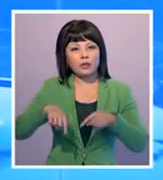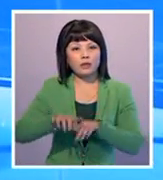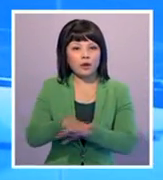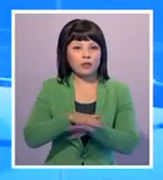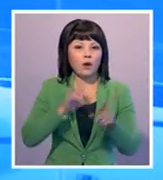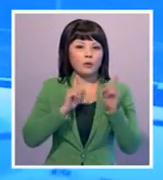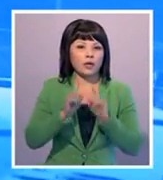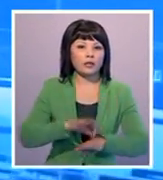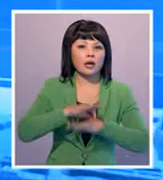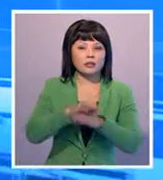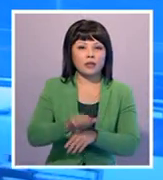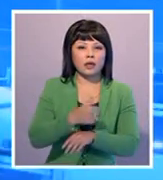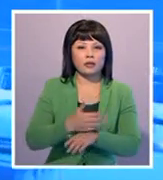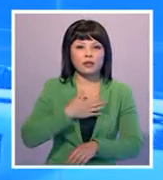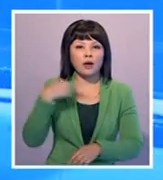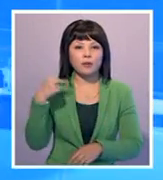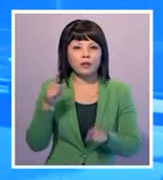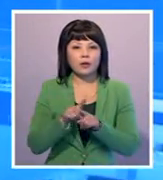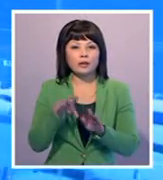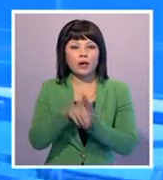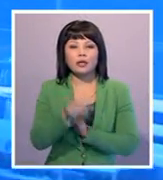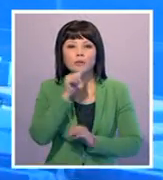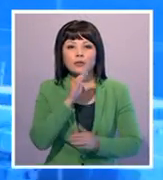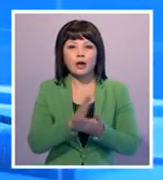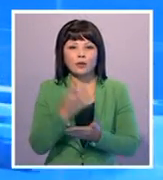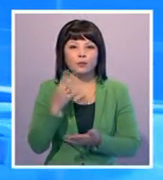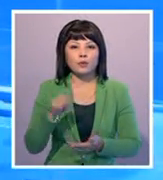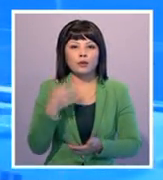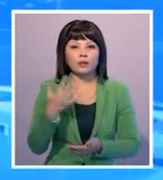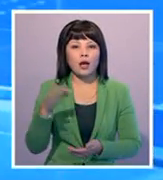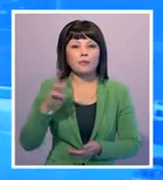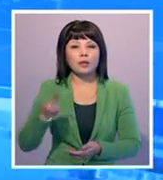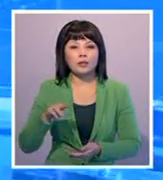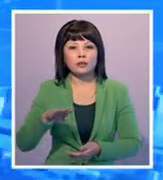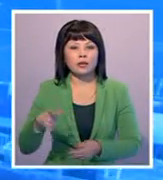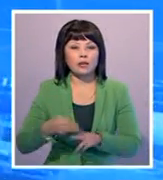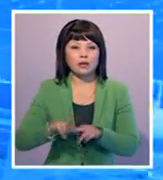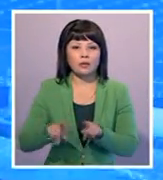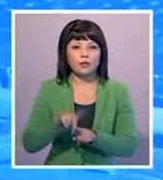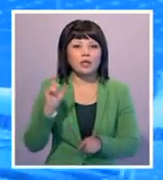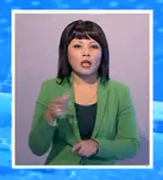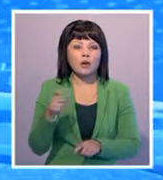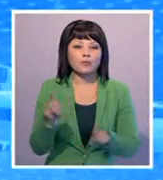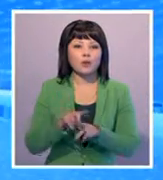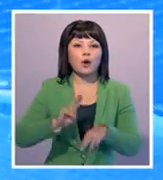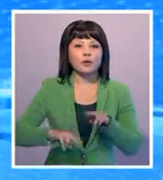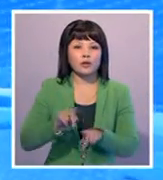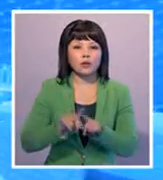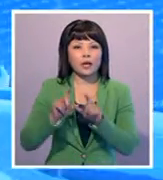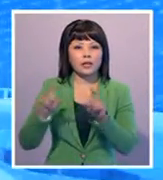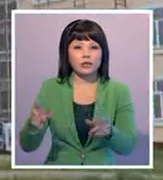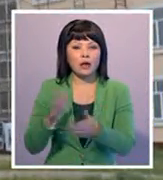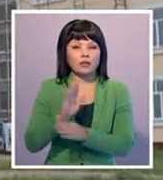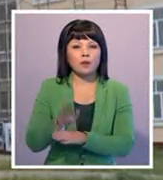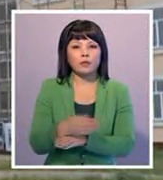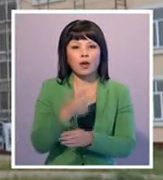отырысында бұл ғимарат елбасы сынына іліккен болатын. Бюджеттің 4,5 миллиард теңге қаржысы жұмсалған екібастұздағы құрылыс нысаны былтырдан бері